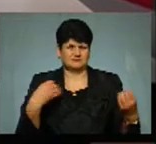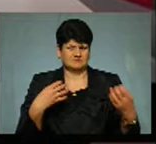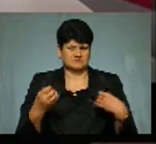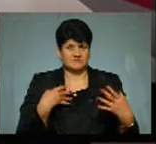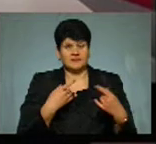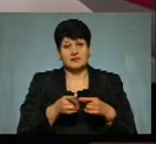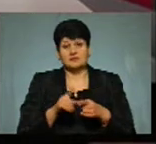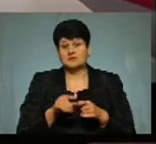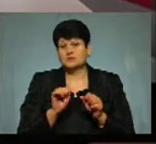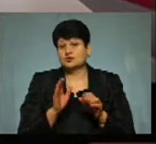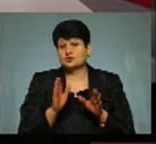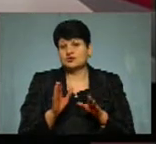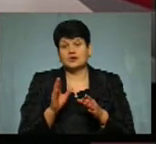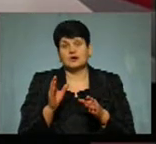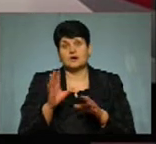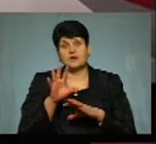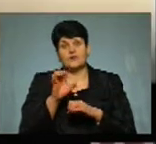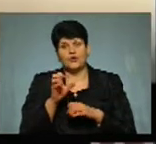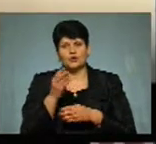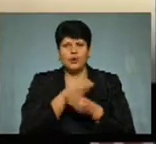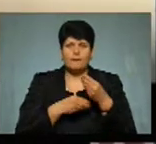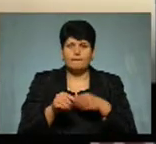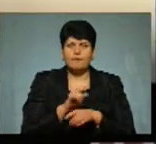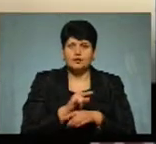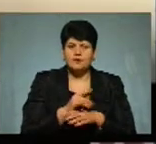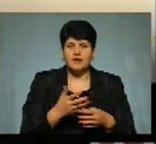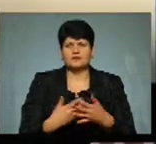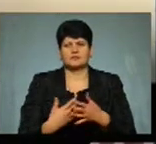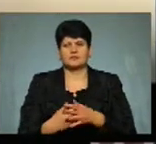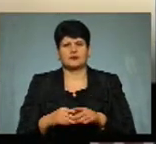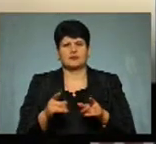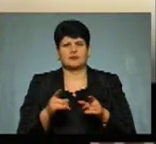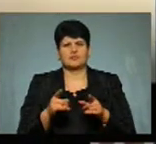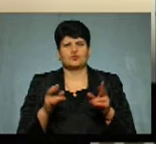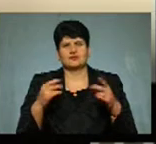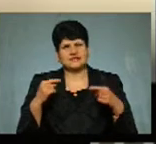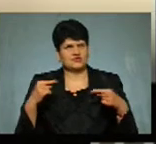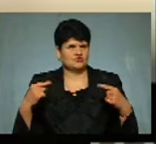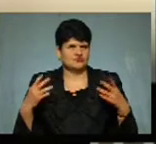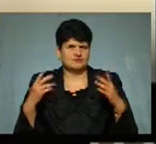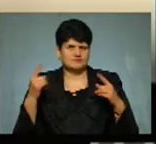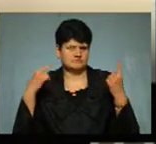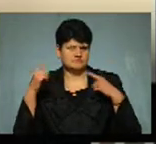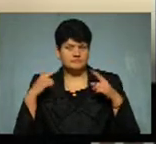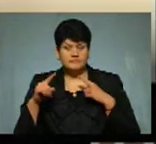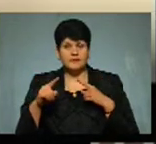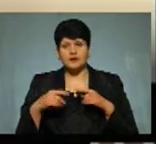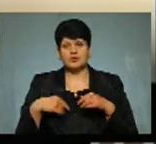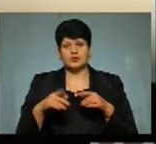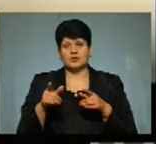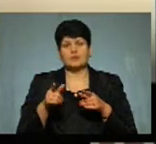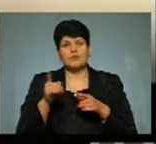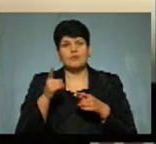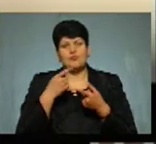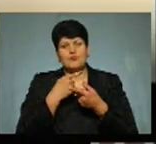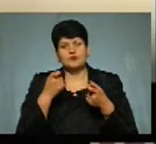бути або фотомонтаж, або інші якісь неправомірні прояви. Тому все рівно по повідомленнях людей